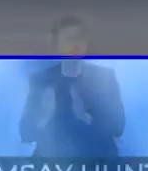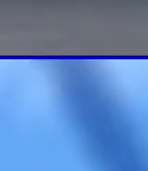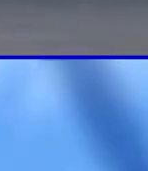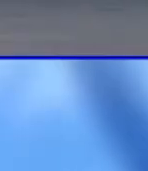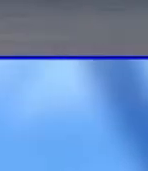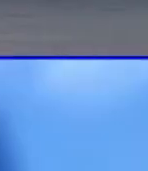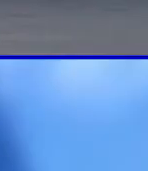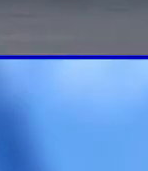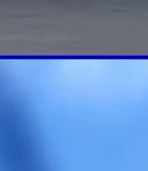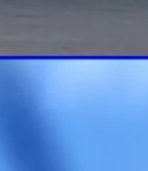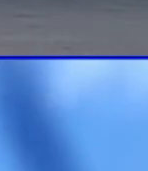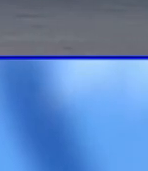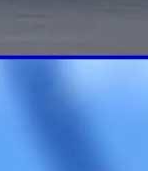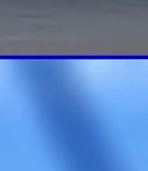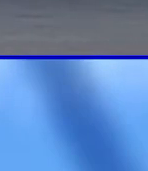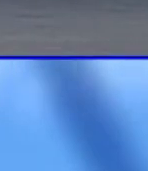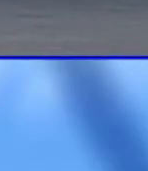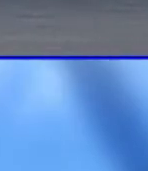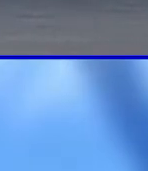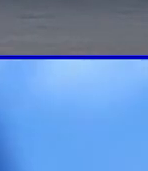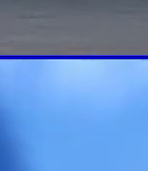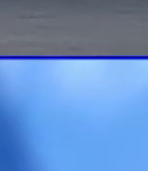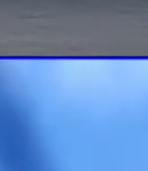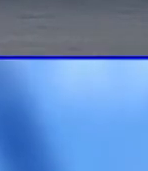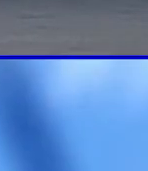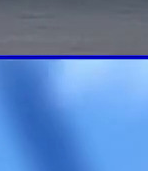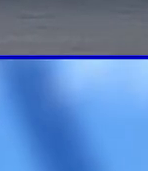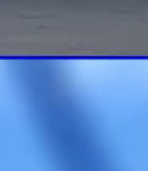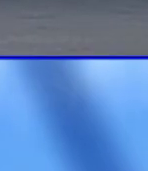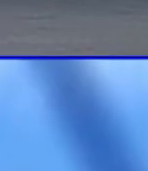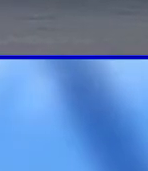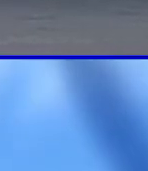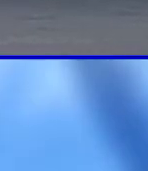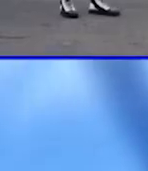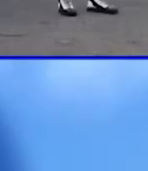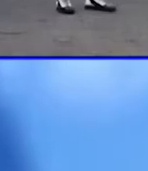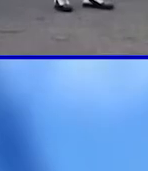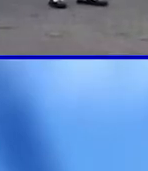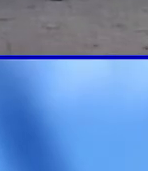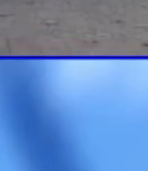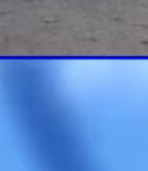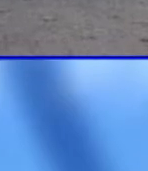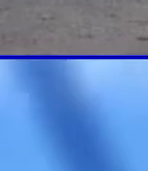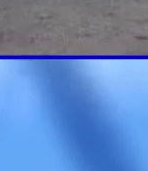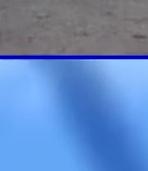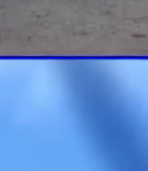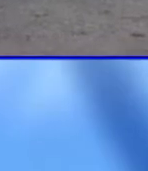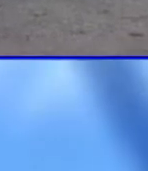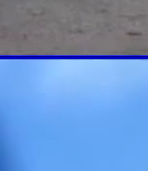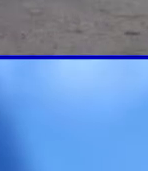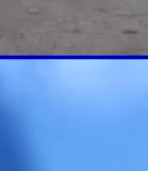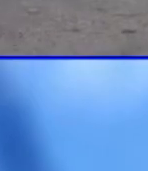120 personilnya untuk melakukan pengawasan dan juga penjagaan ketat terhadap jenazah Emeril Khan Mumtaz ini. Nantinya akan